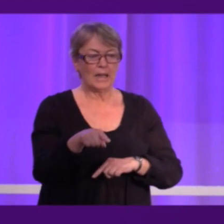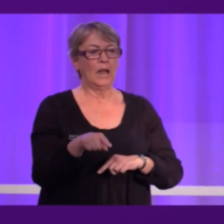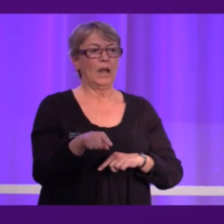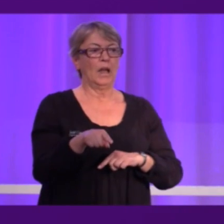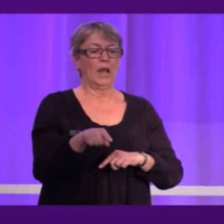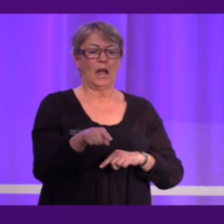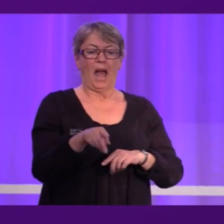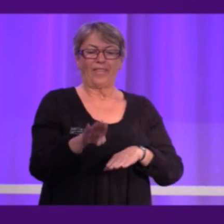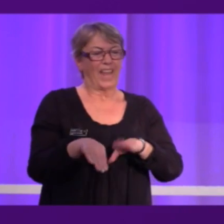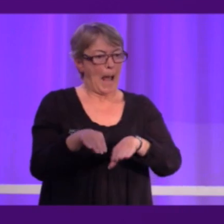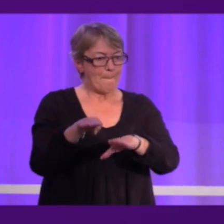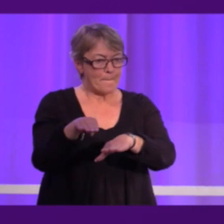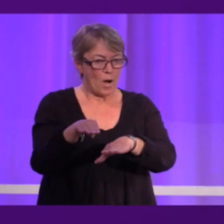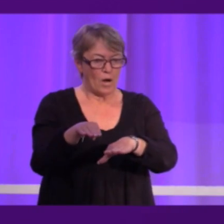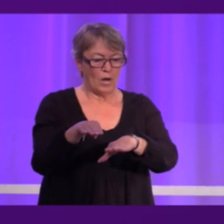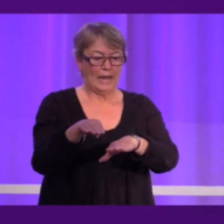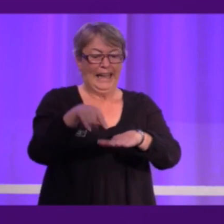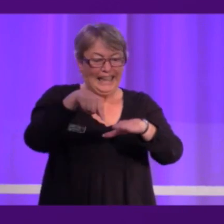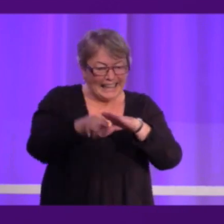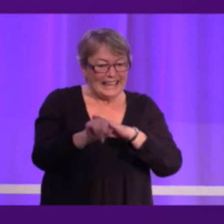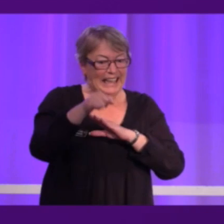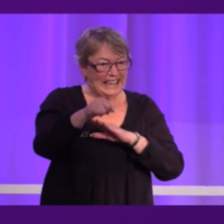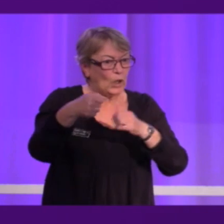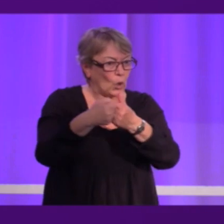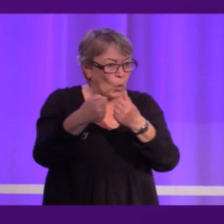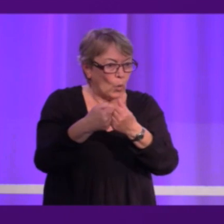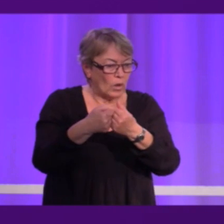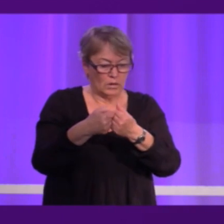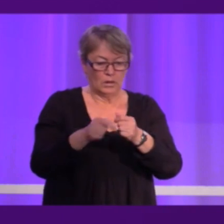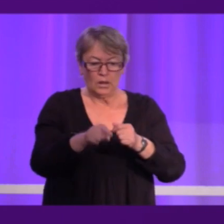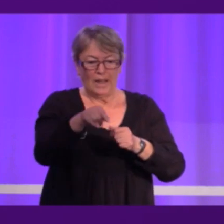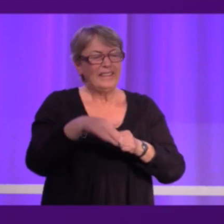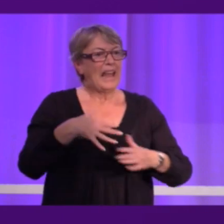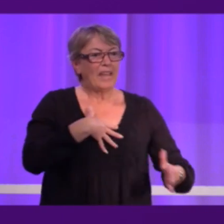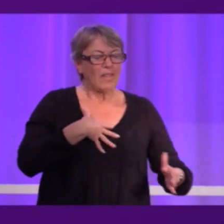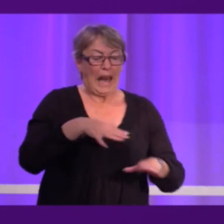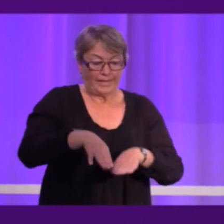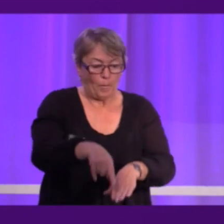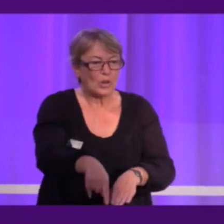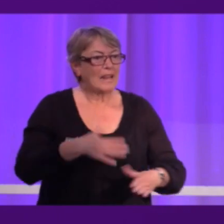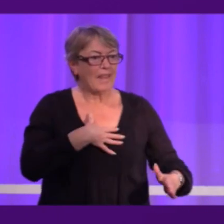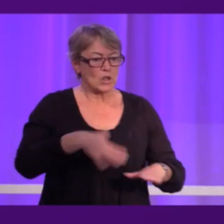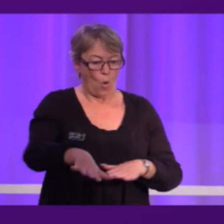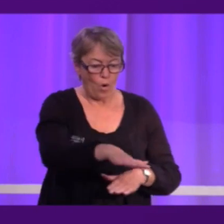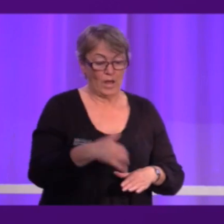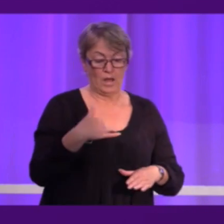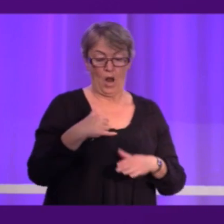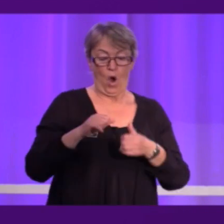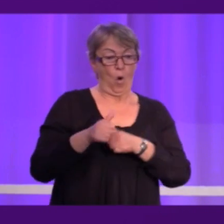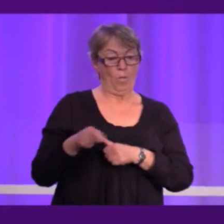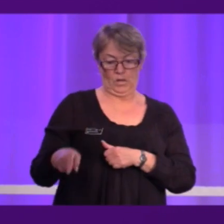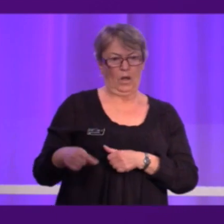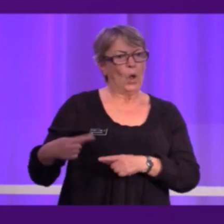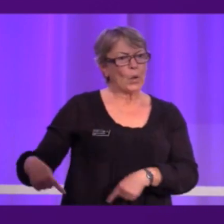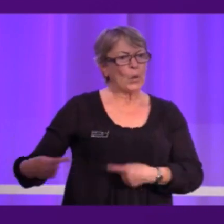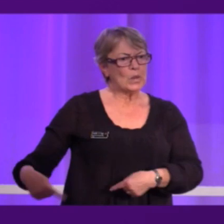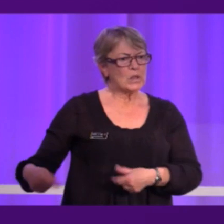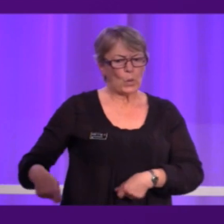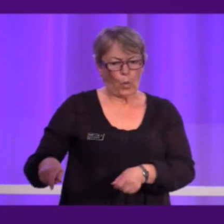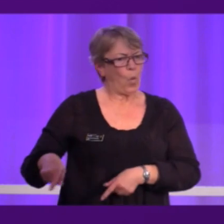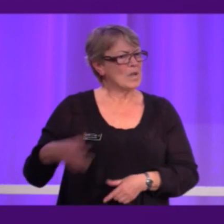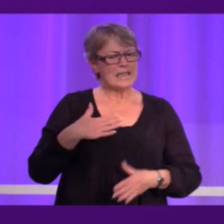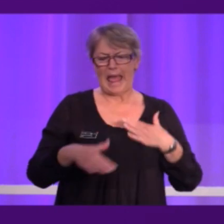visade sig vara trappor inuti krogen ner till dansgolvet. Jag hade en kompis med som sitter i rullstol och som